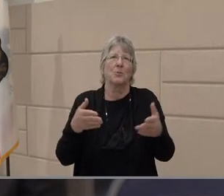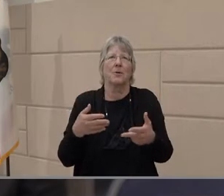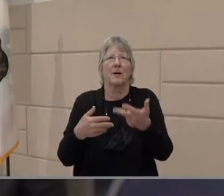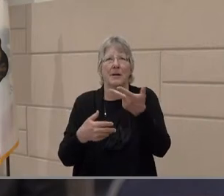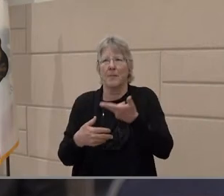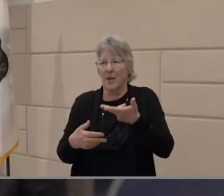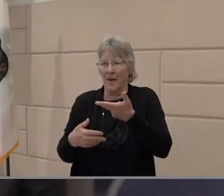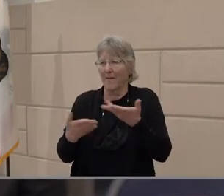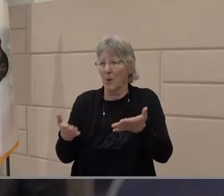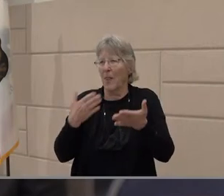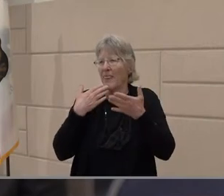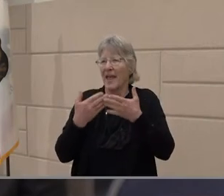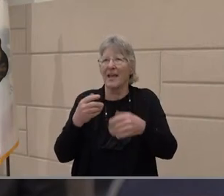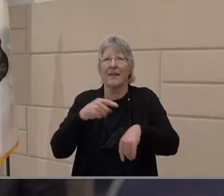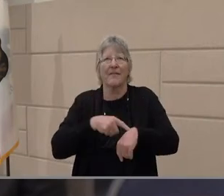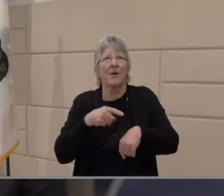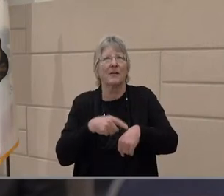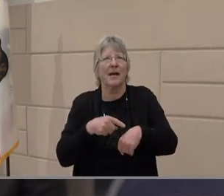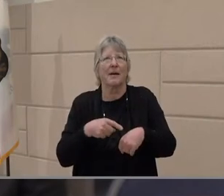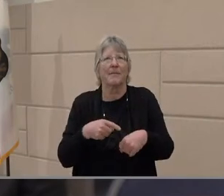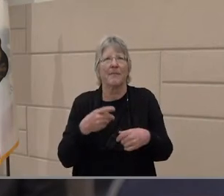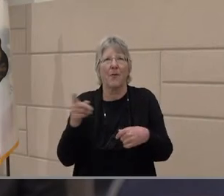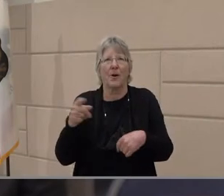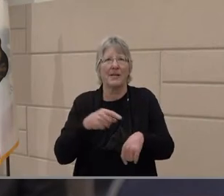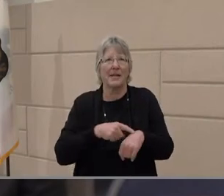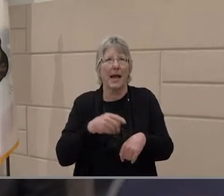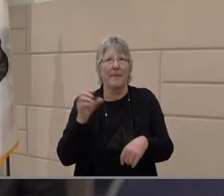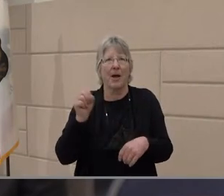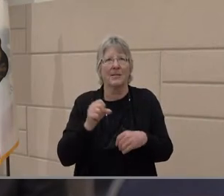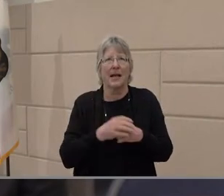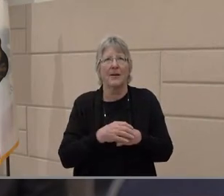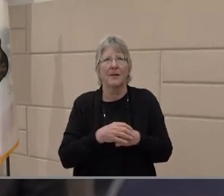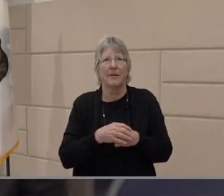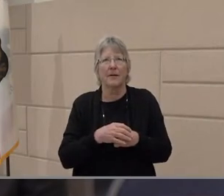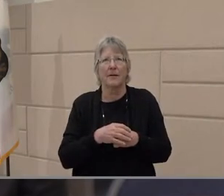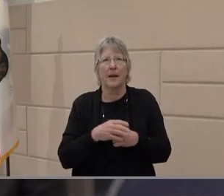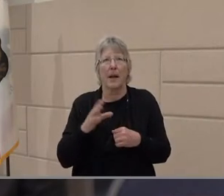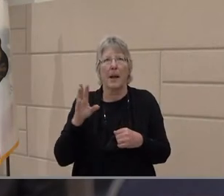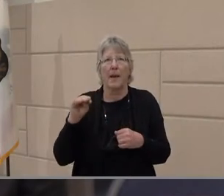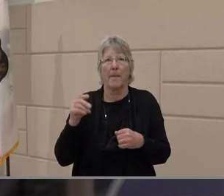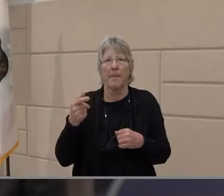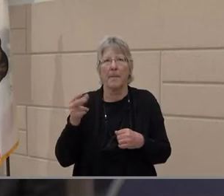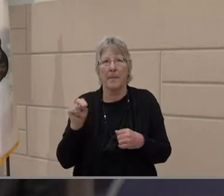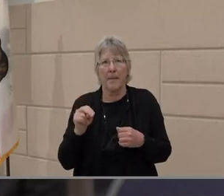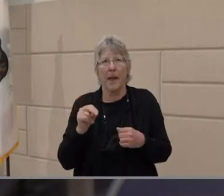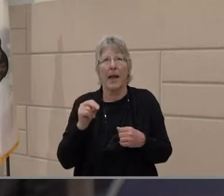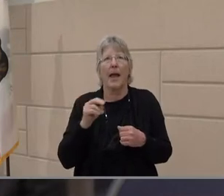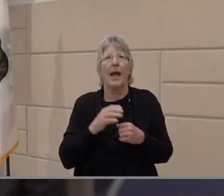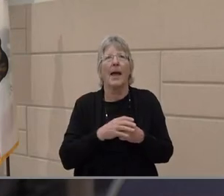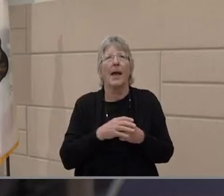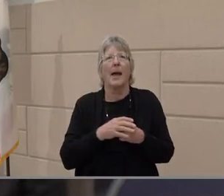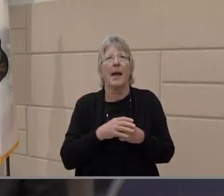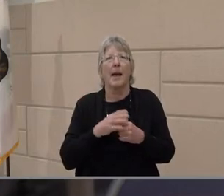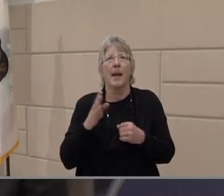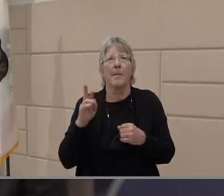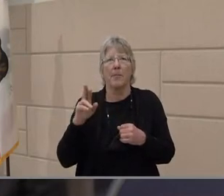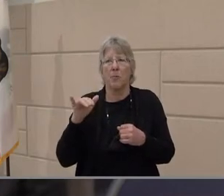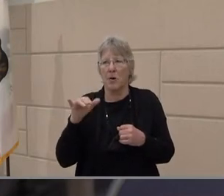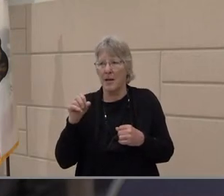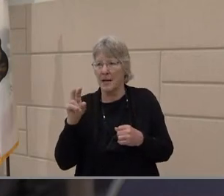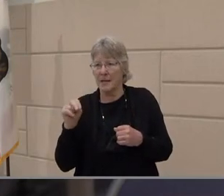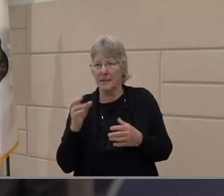ចិត្តទុកដាក់អំពីដូច្នេះគឺថាសូមអរគុណចំពោះបុគ្គលិកដែលគាត់បានរៀបរាប់មកនេះអ្នកស្រី Megan Lane